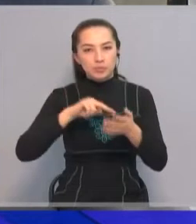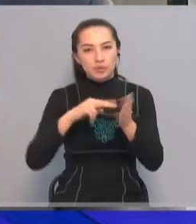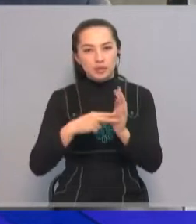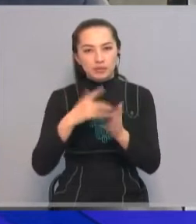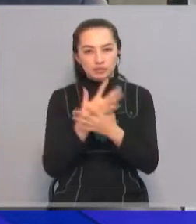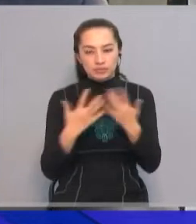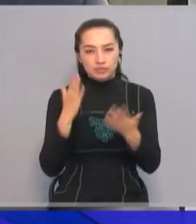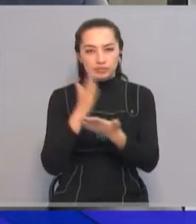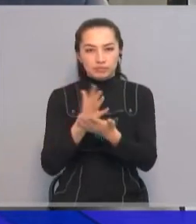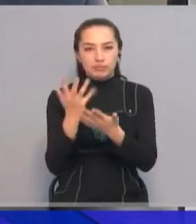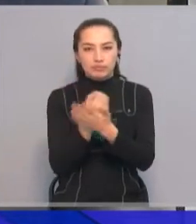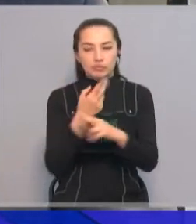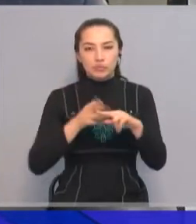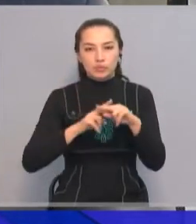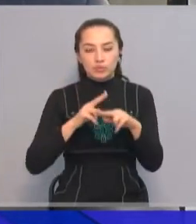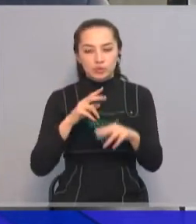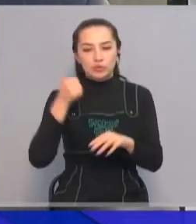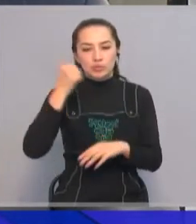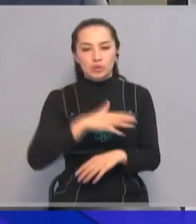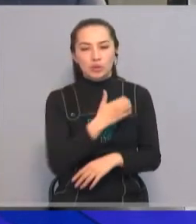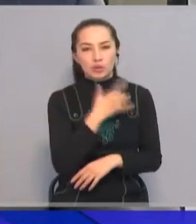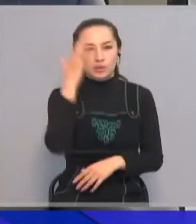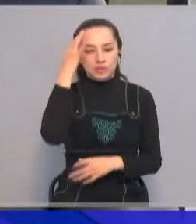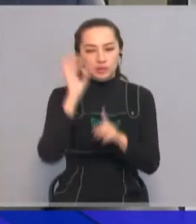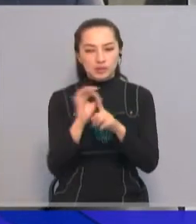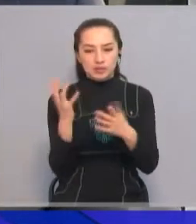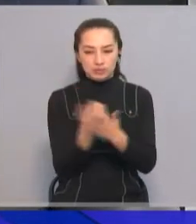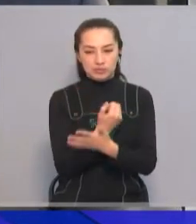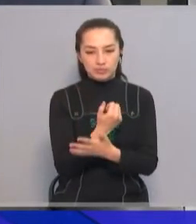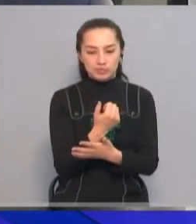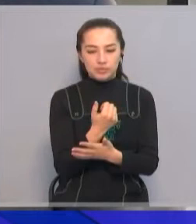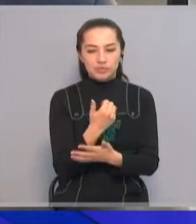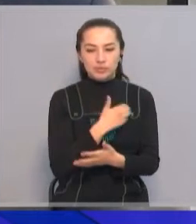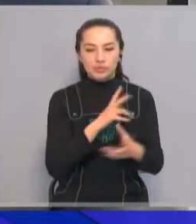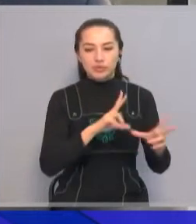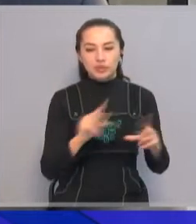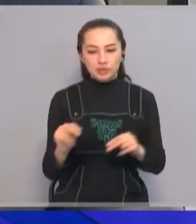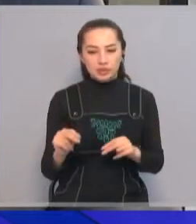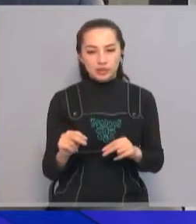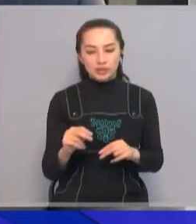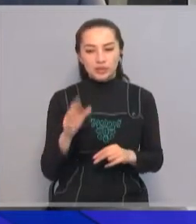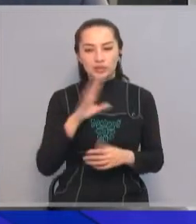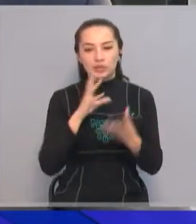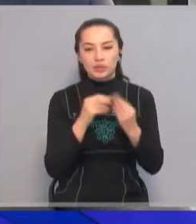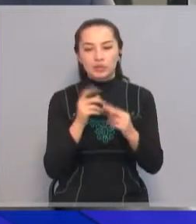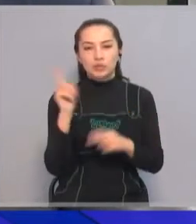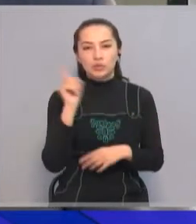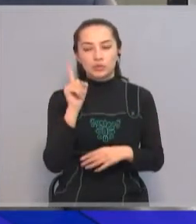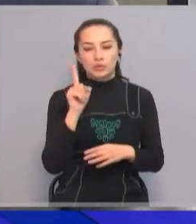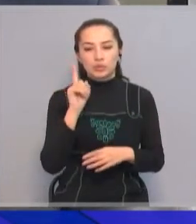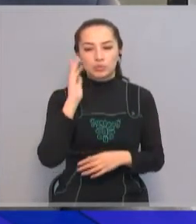бар, әлемді бағындырам, үш дүркін чемпион болам деген өздерінің ниеттері орындалғаннан кейінгі уақытта, алда